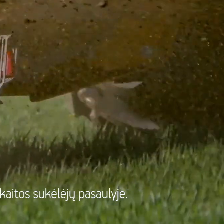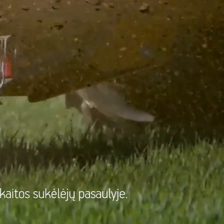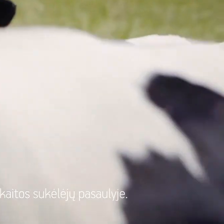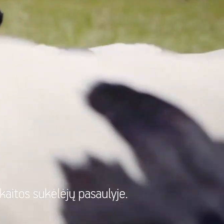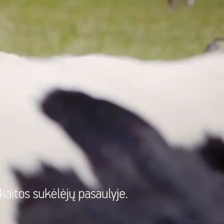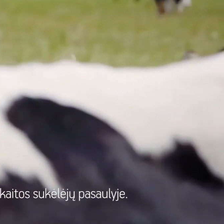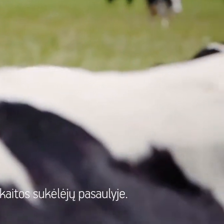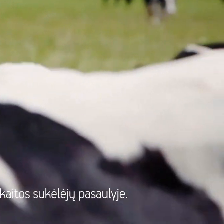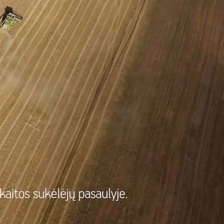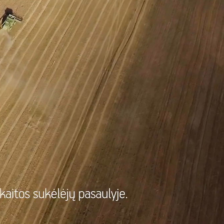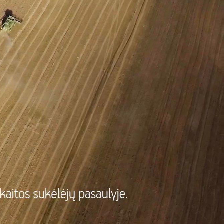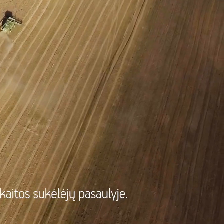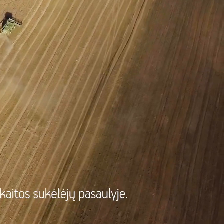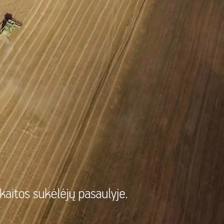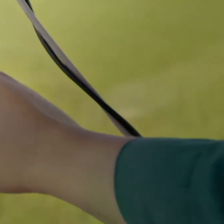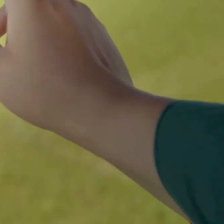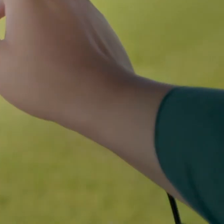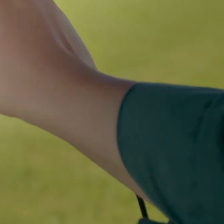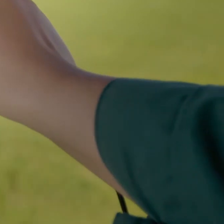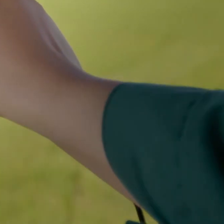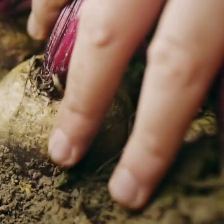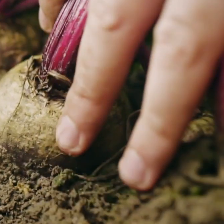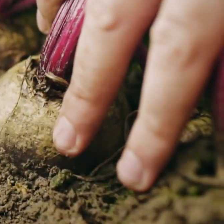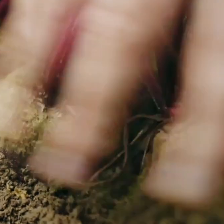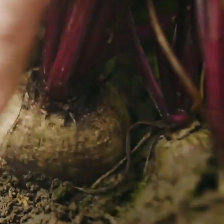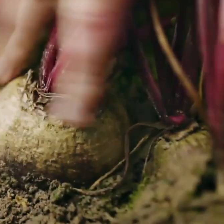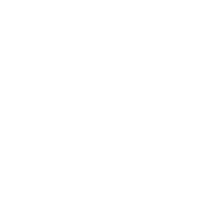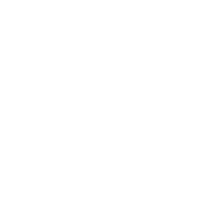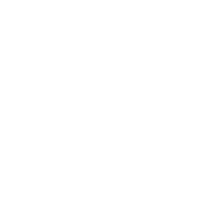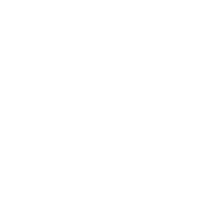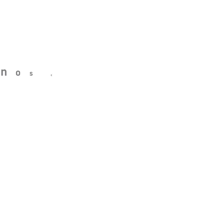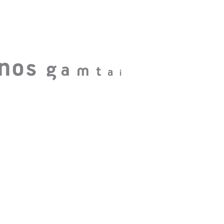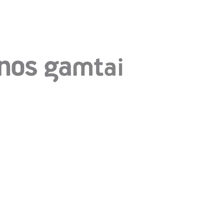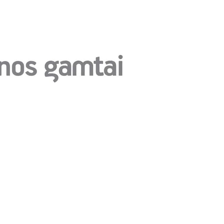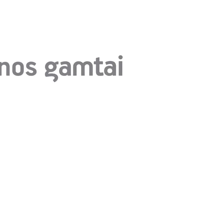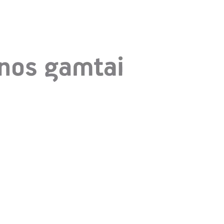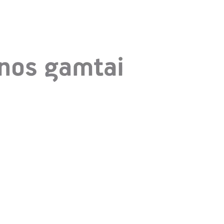taršos ir klimato kaitos sukėlėjų pasaulyje. Mes turime tai pakeisti.